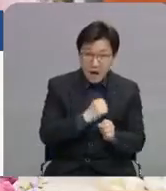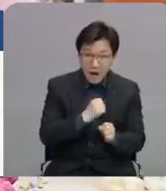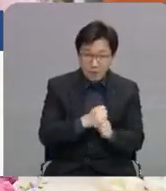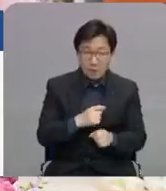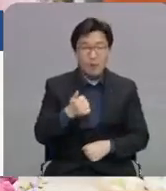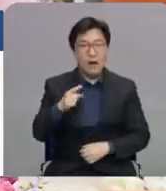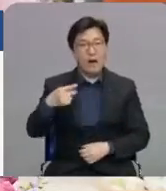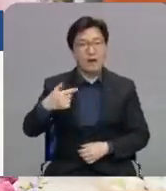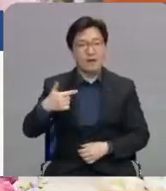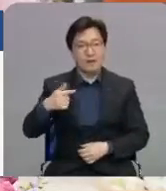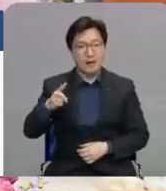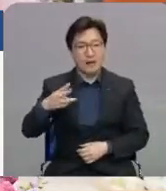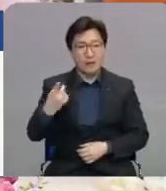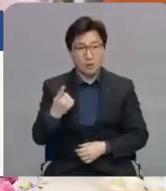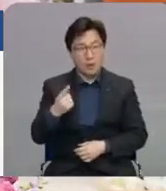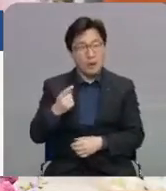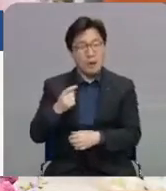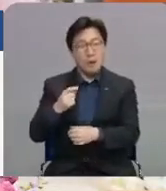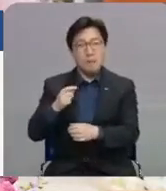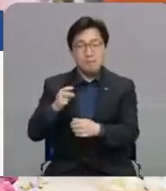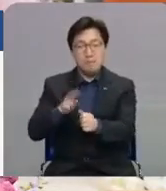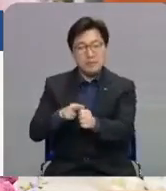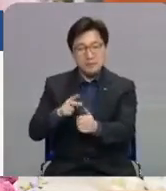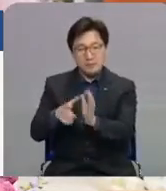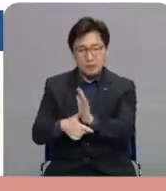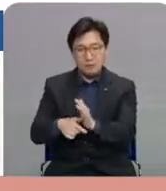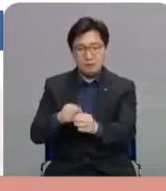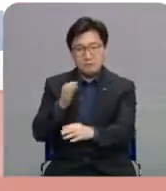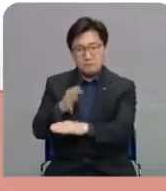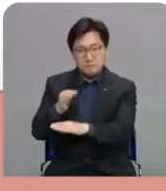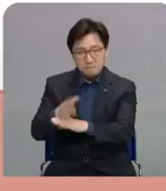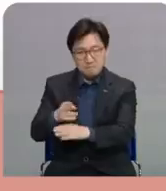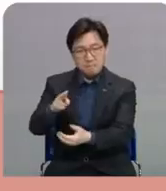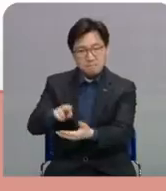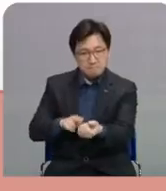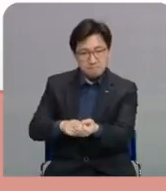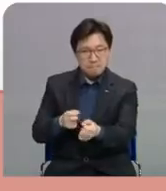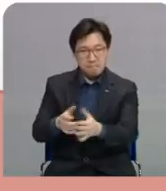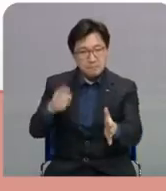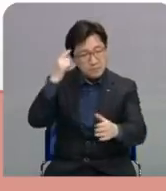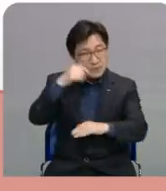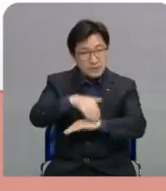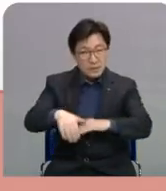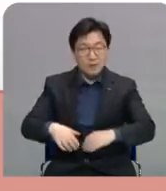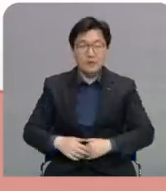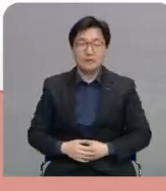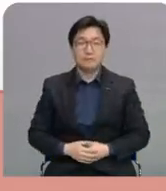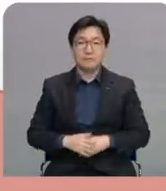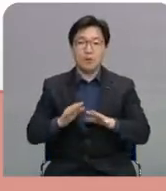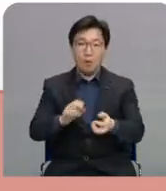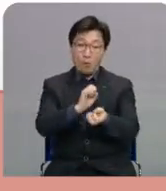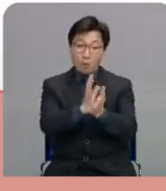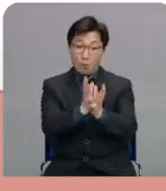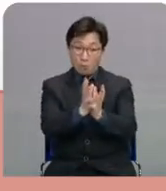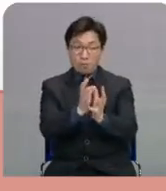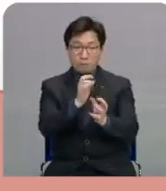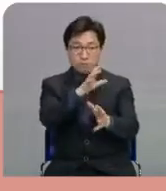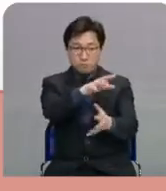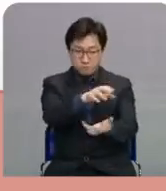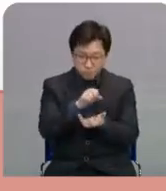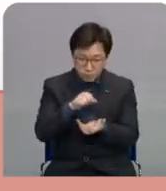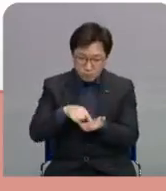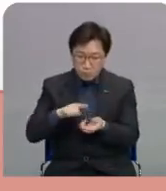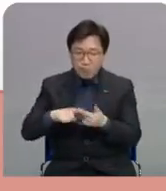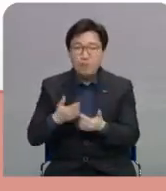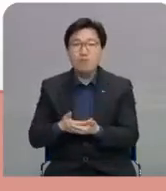마트에서도 생화 촉진 운동을 적극 전개하고 지난달 꽃 도매 시장에서 꽃다발 등 철 하루 거래량은